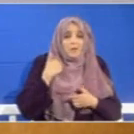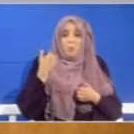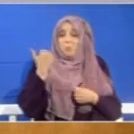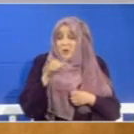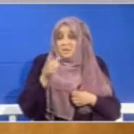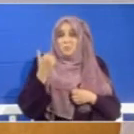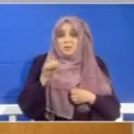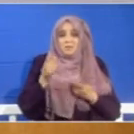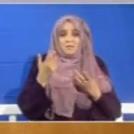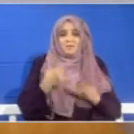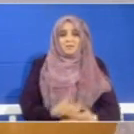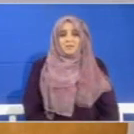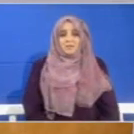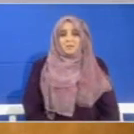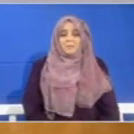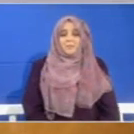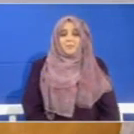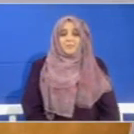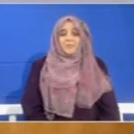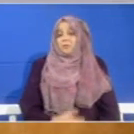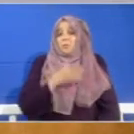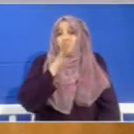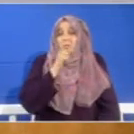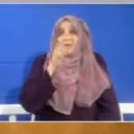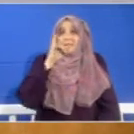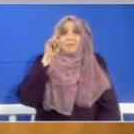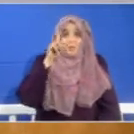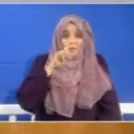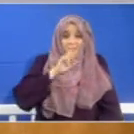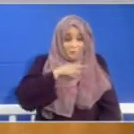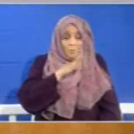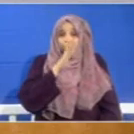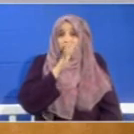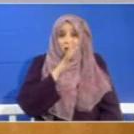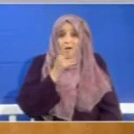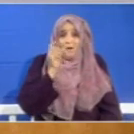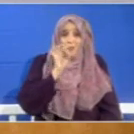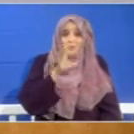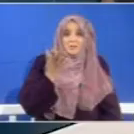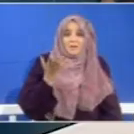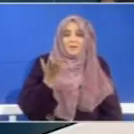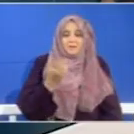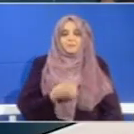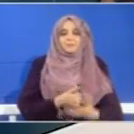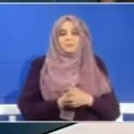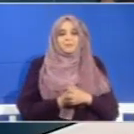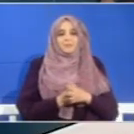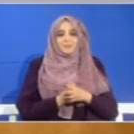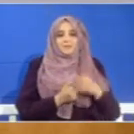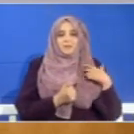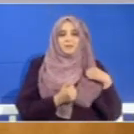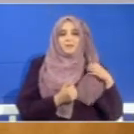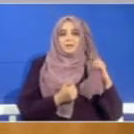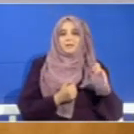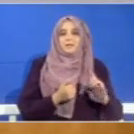ويأتي على مائها فيغور، ولا تستطيع له طلبة. فإذا يعني قالوا هل يعني لما